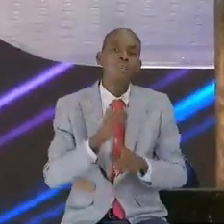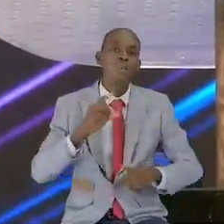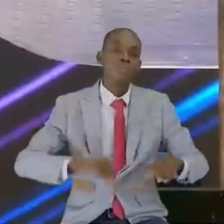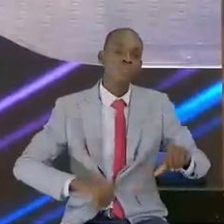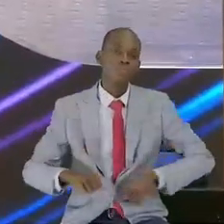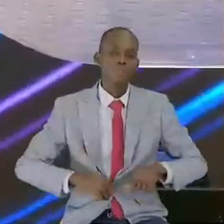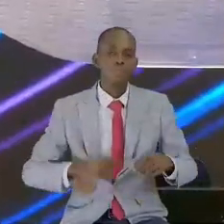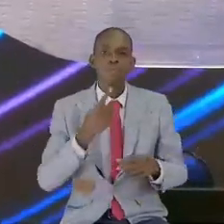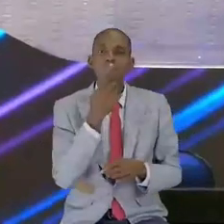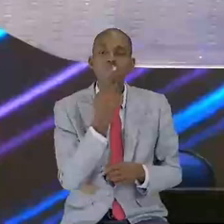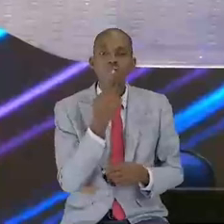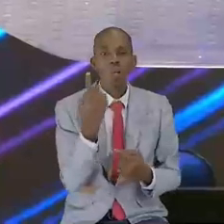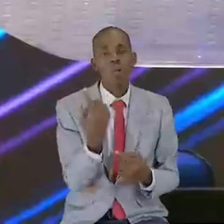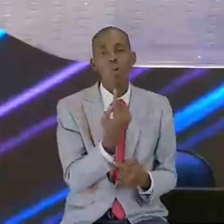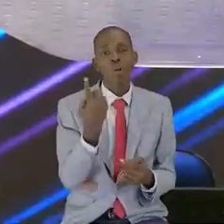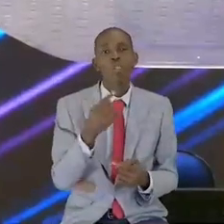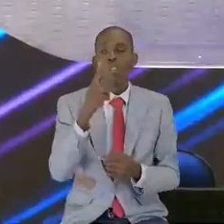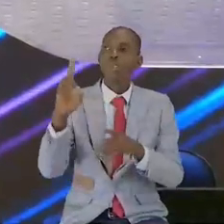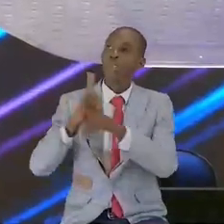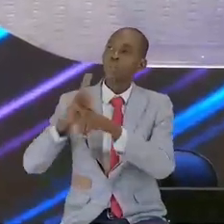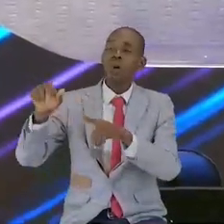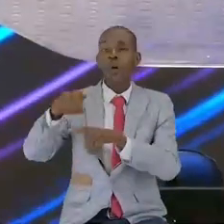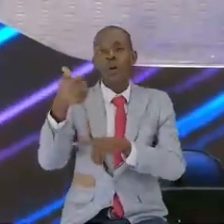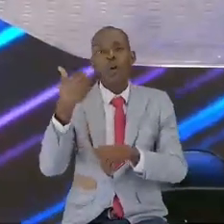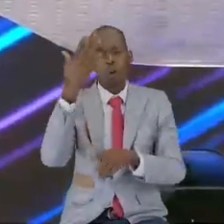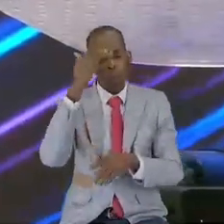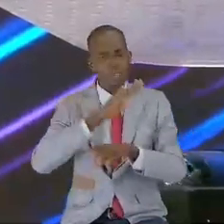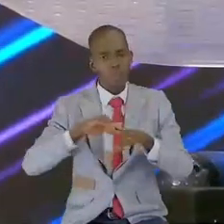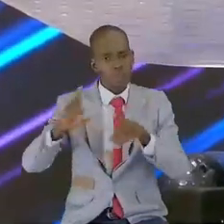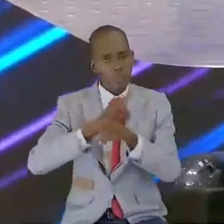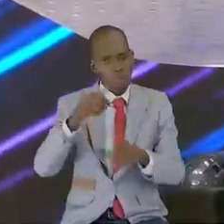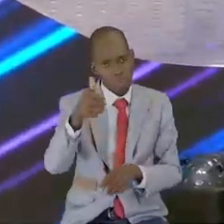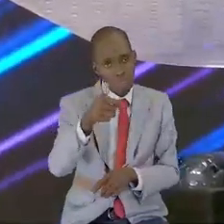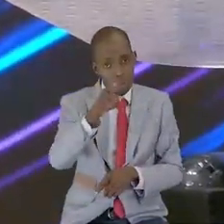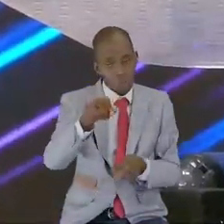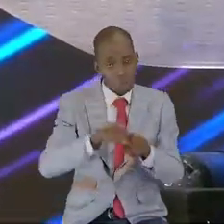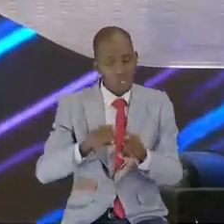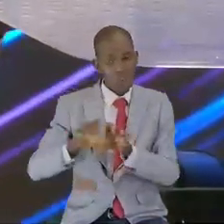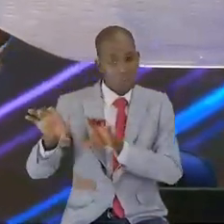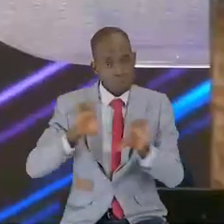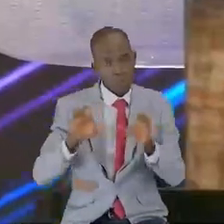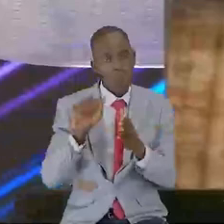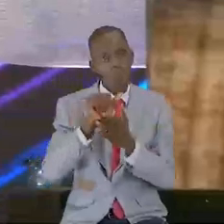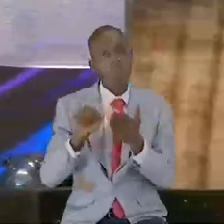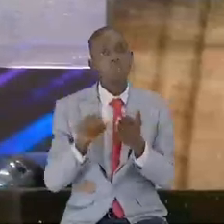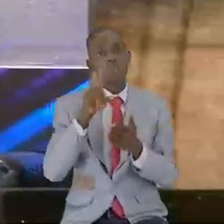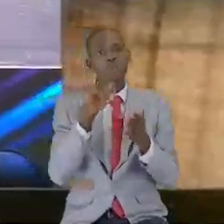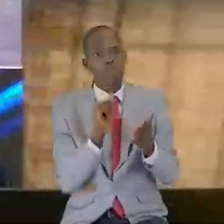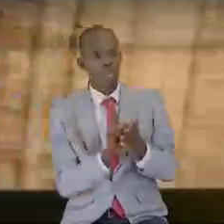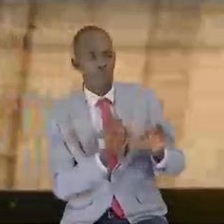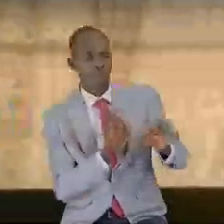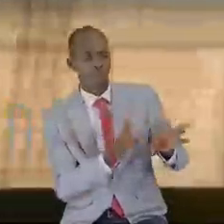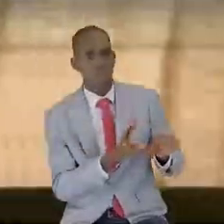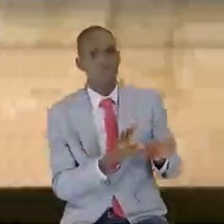la bouche? Tu disciplines les autres. Et toi, toi-même, est-ce que toi, tu commets l'adultère? Toi qui as en abomination